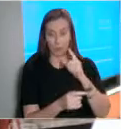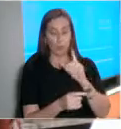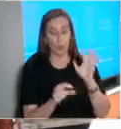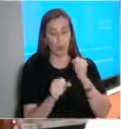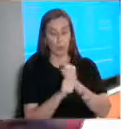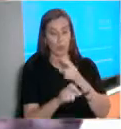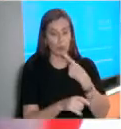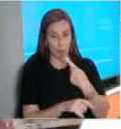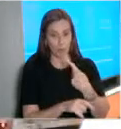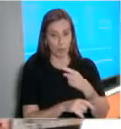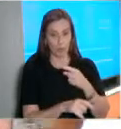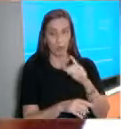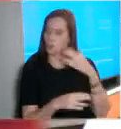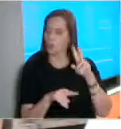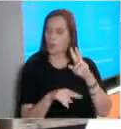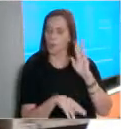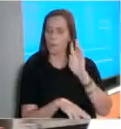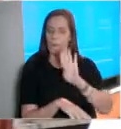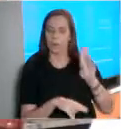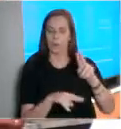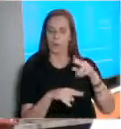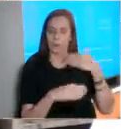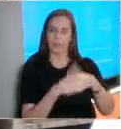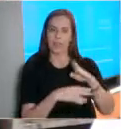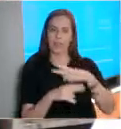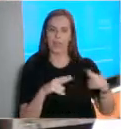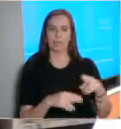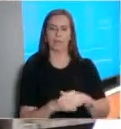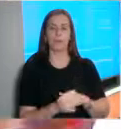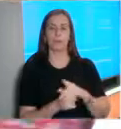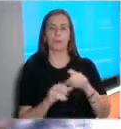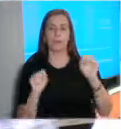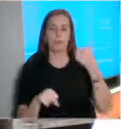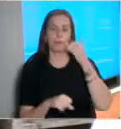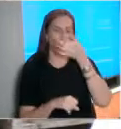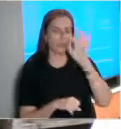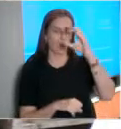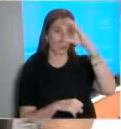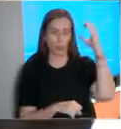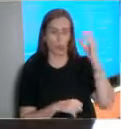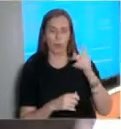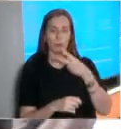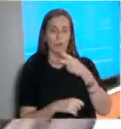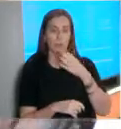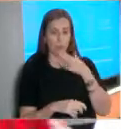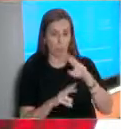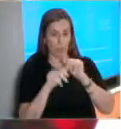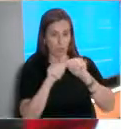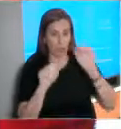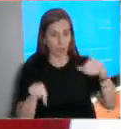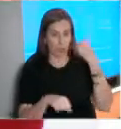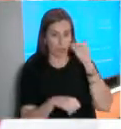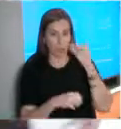אמר, הוא יצא מזה. אוקיי, שאלה קצת שונה. טראמפ זנח את הקורדים בניגוד להבטחתו. ישראל יכולה לסמוך